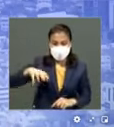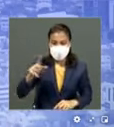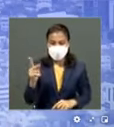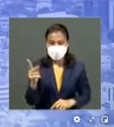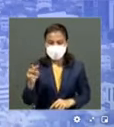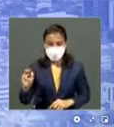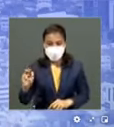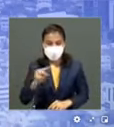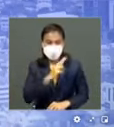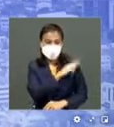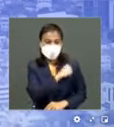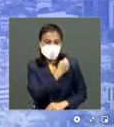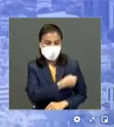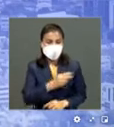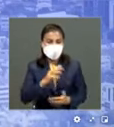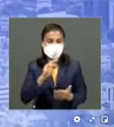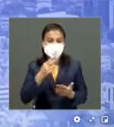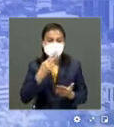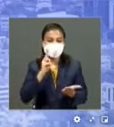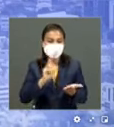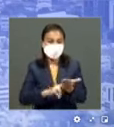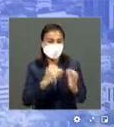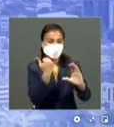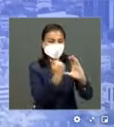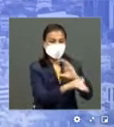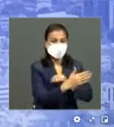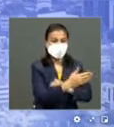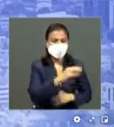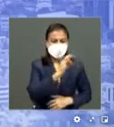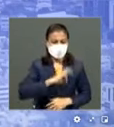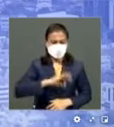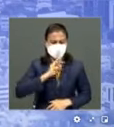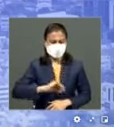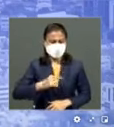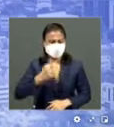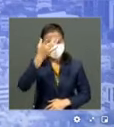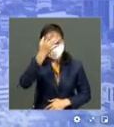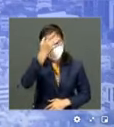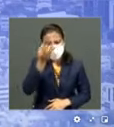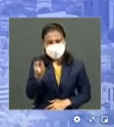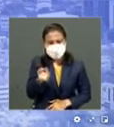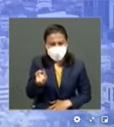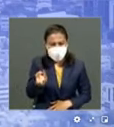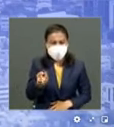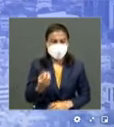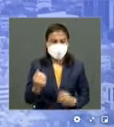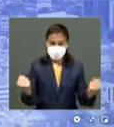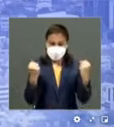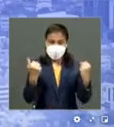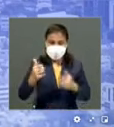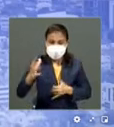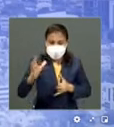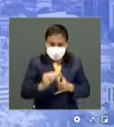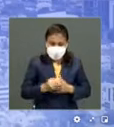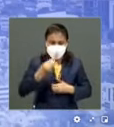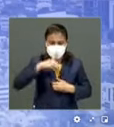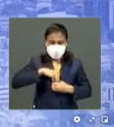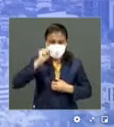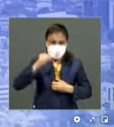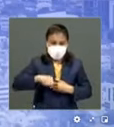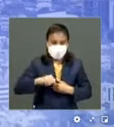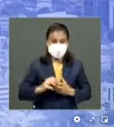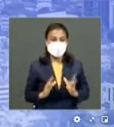ร่วมมือถ้าพี่น้องประชาชนมีอาการน้อยหรือในกลุ่มที่ไม่มีอาการนะคะจะอนุญาตให้กลับบ้